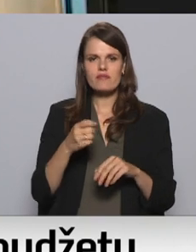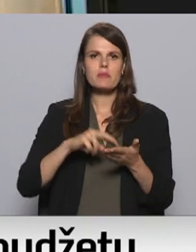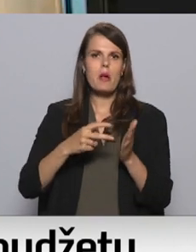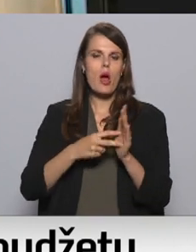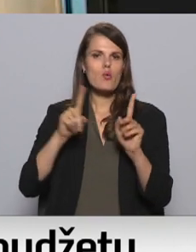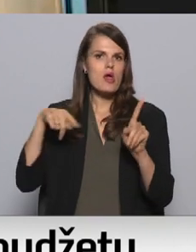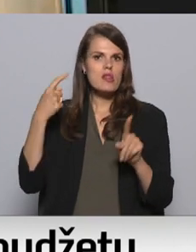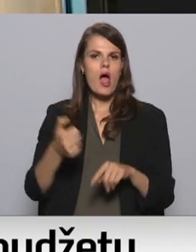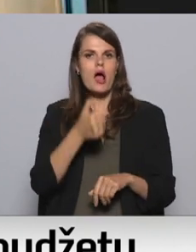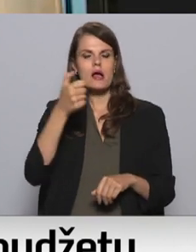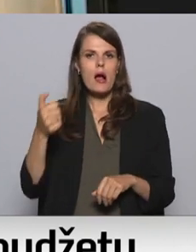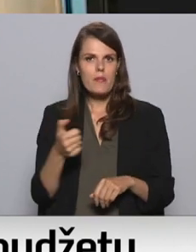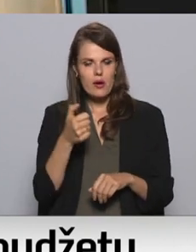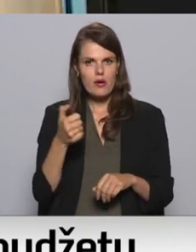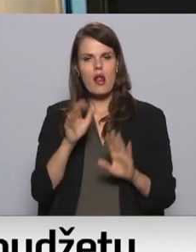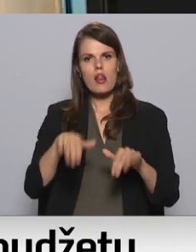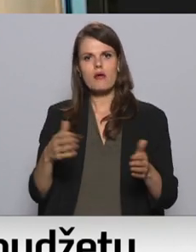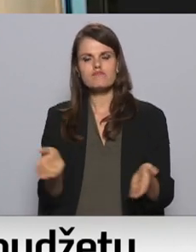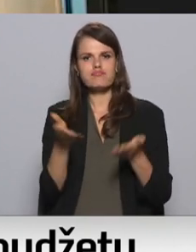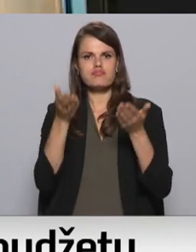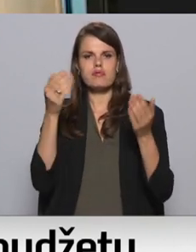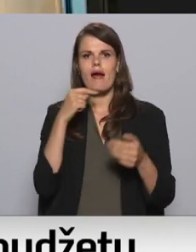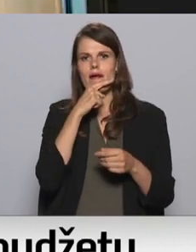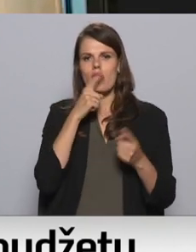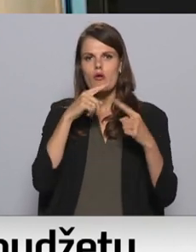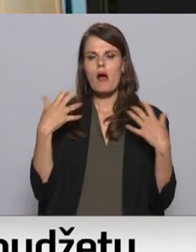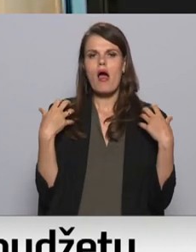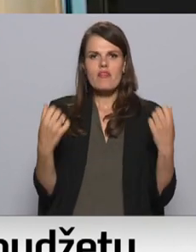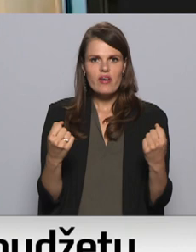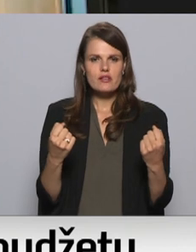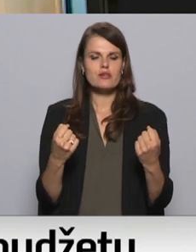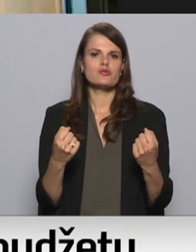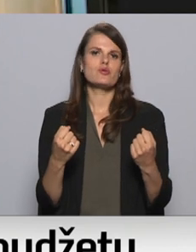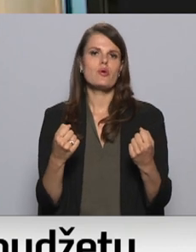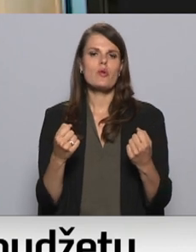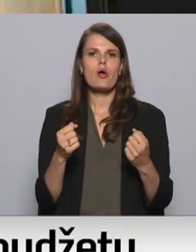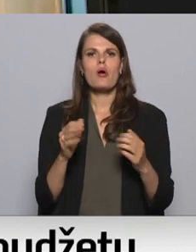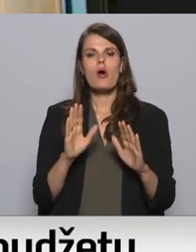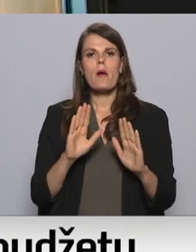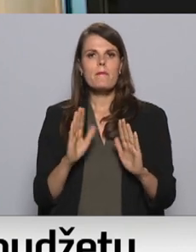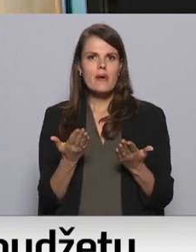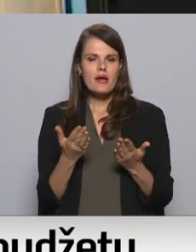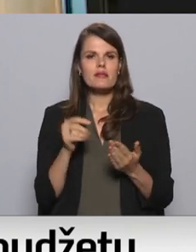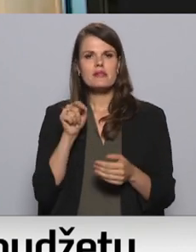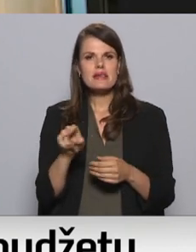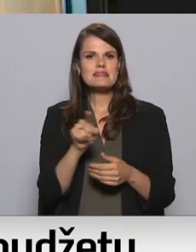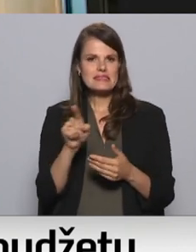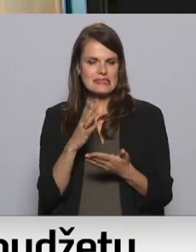nākamgad, teiksim, veicam ekonomikas uzsveršanu vai vēl kaut kādu, teiksim, ekonomisko nesabalansētību beidošanos. Tas ir